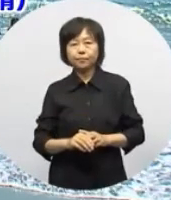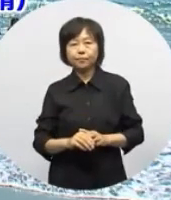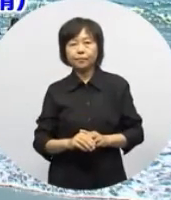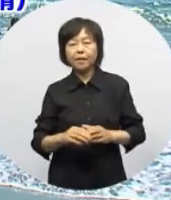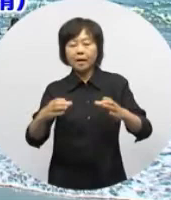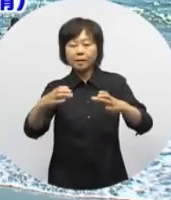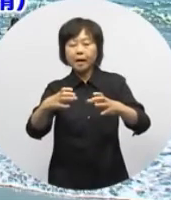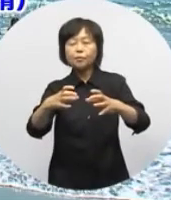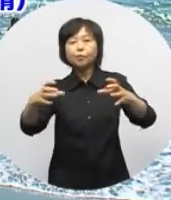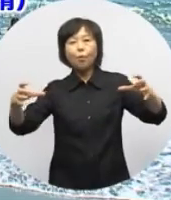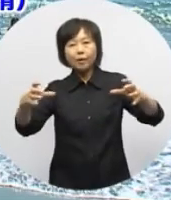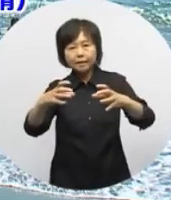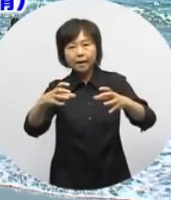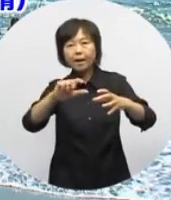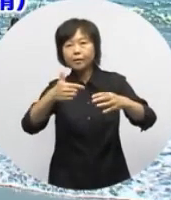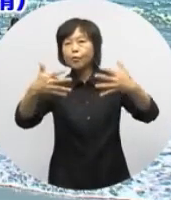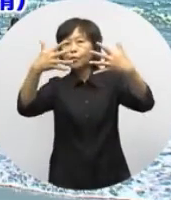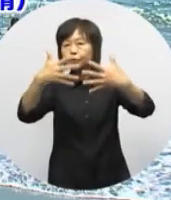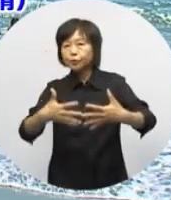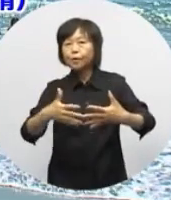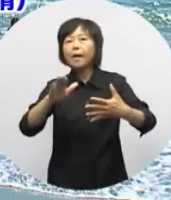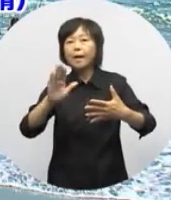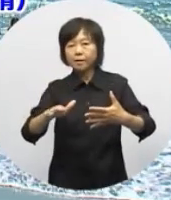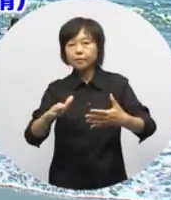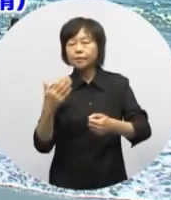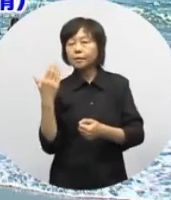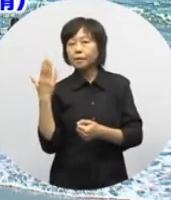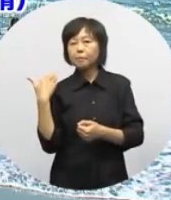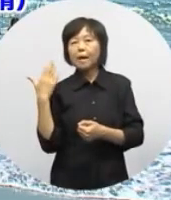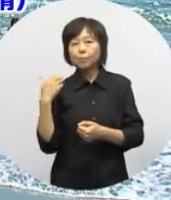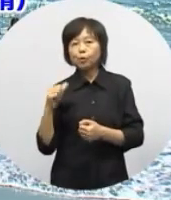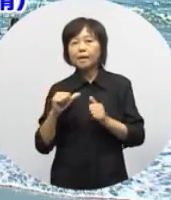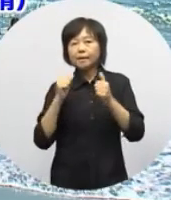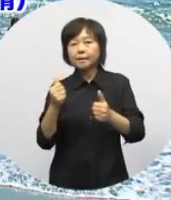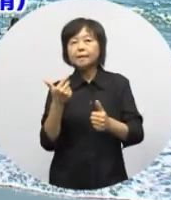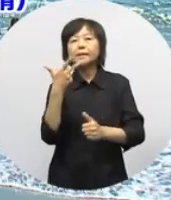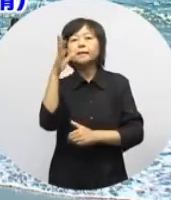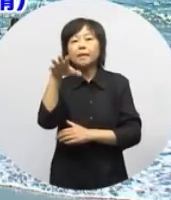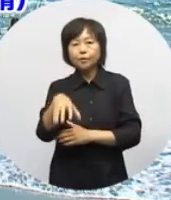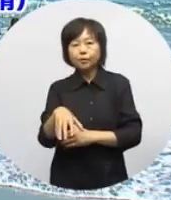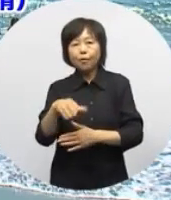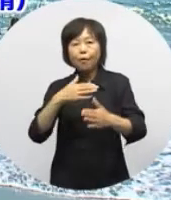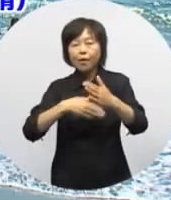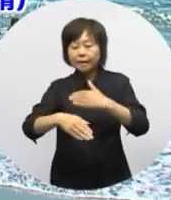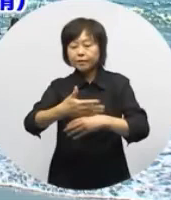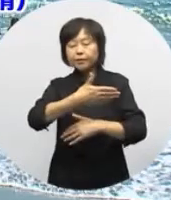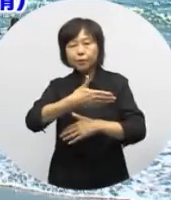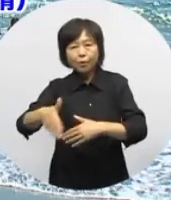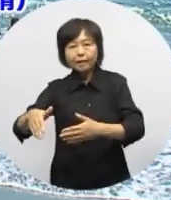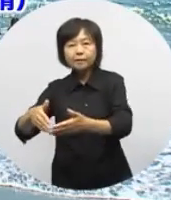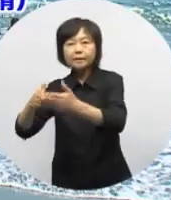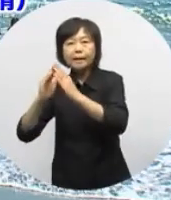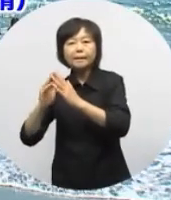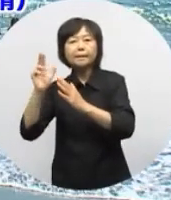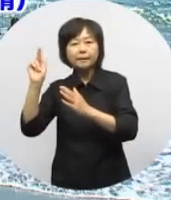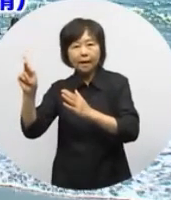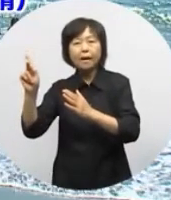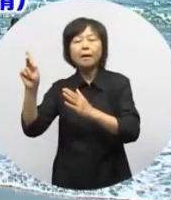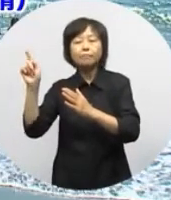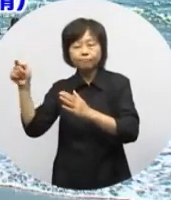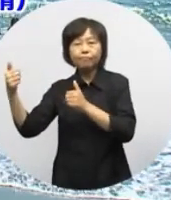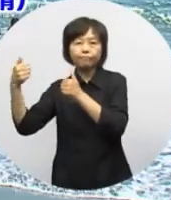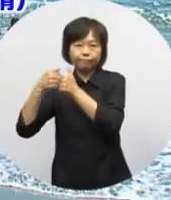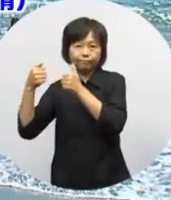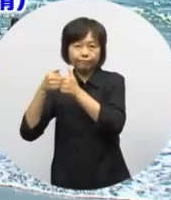ンク容量などの要件がありますので事前に茅ヶ崎市役所下水道河川建設課までご相